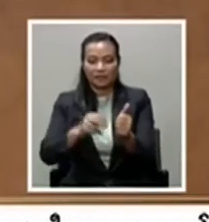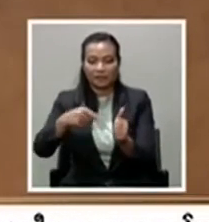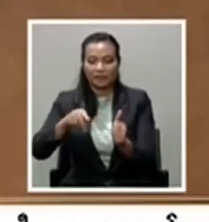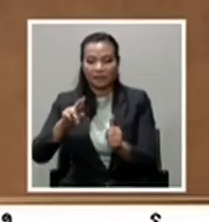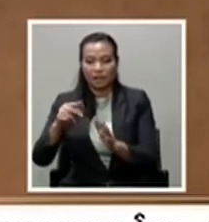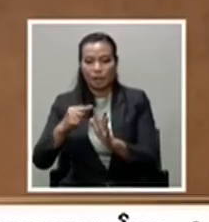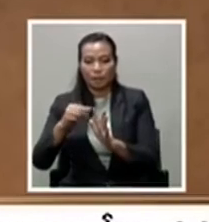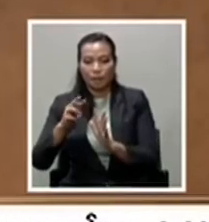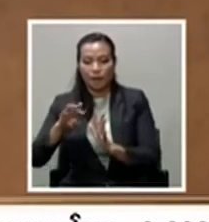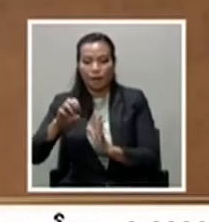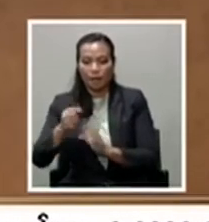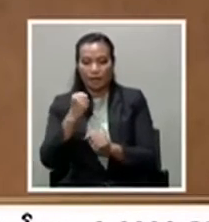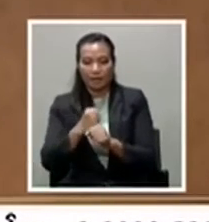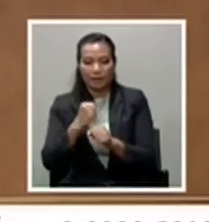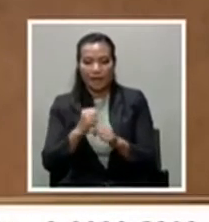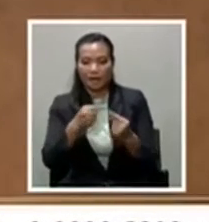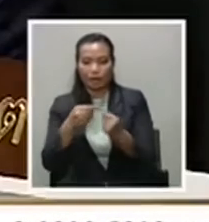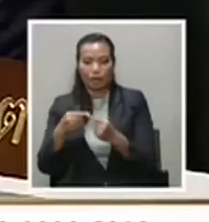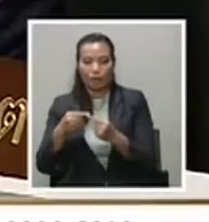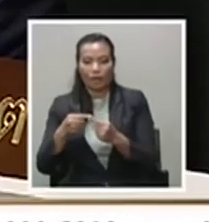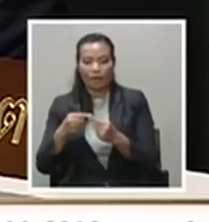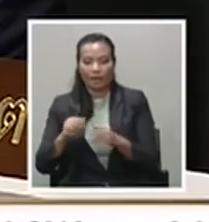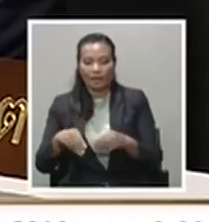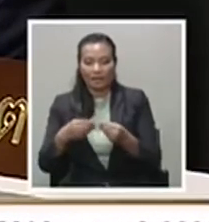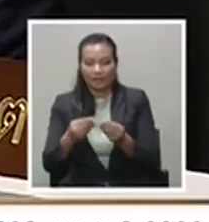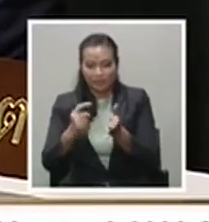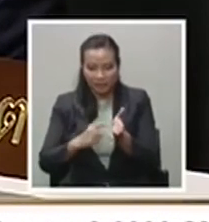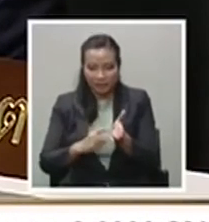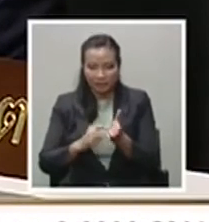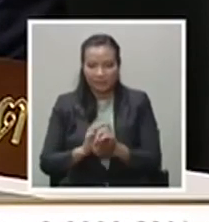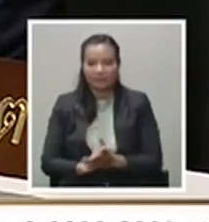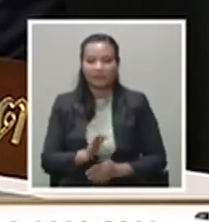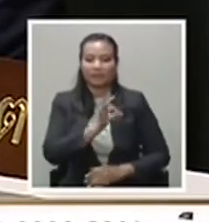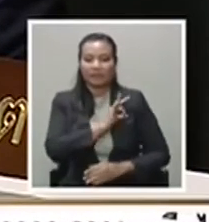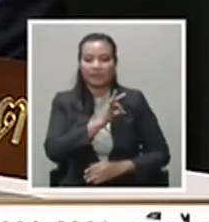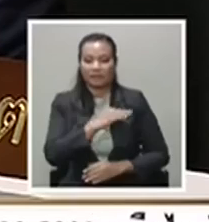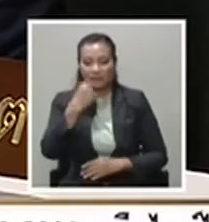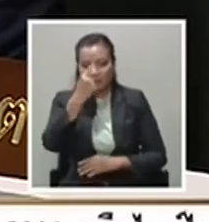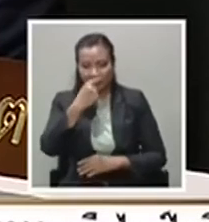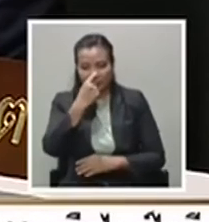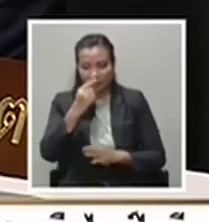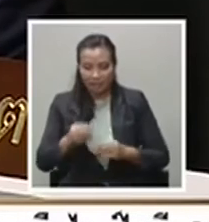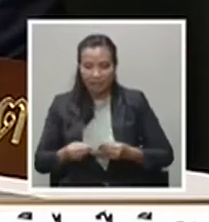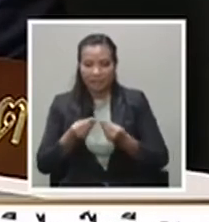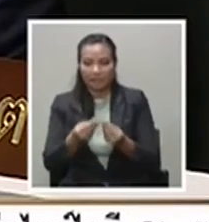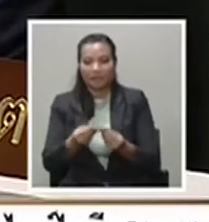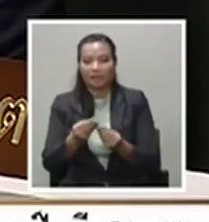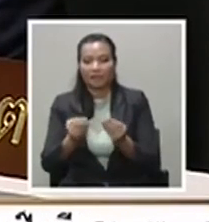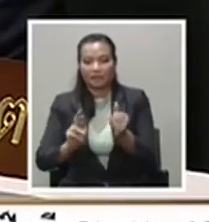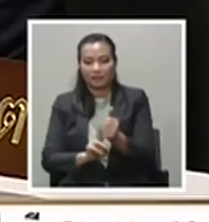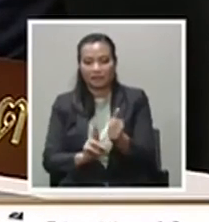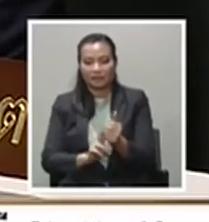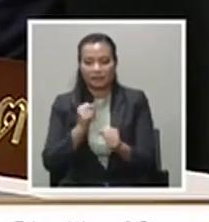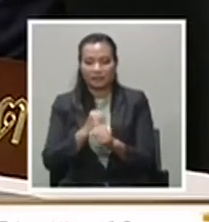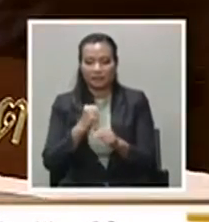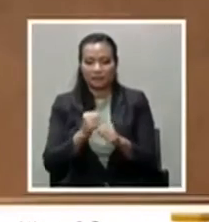ดปุ่มเห็นด้วยกับยัตติน อกจากจะถูกอภิปรายไม่ครบถ้วนแล้วบิ๊กป้อมพลเอกประวิตรวงษ์สุวรรณรองน